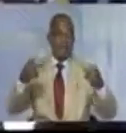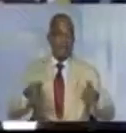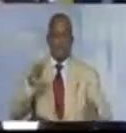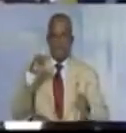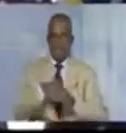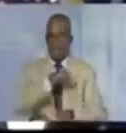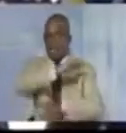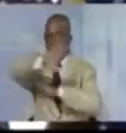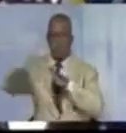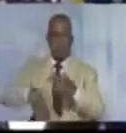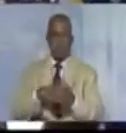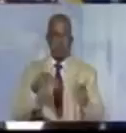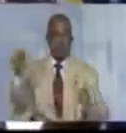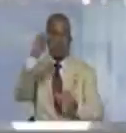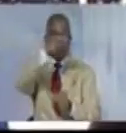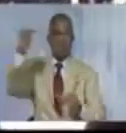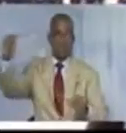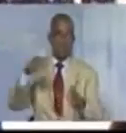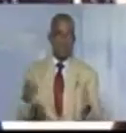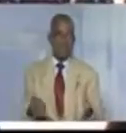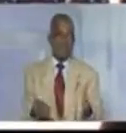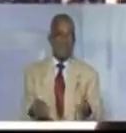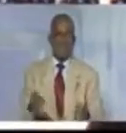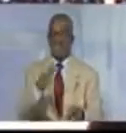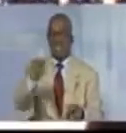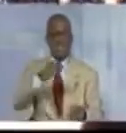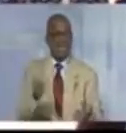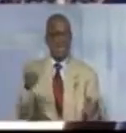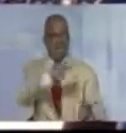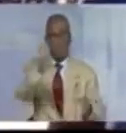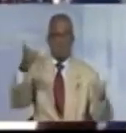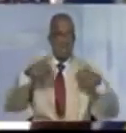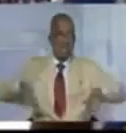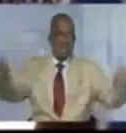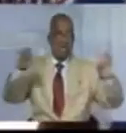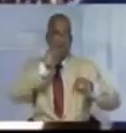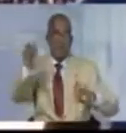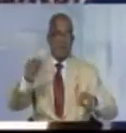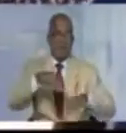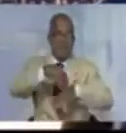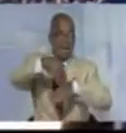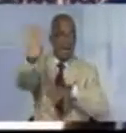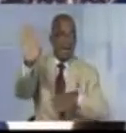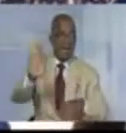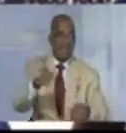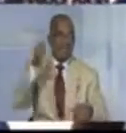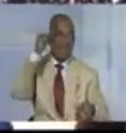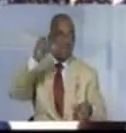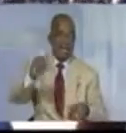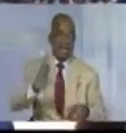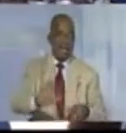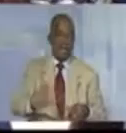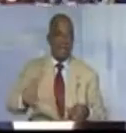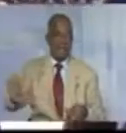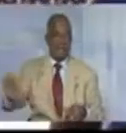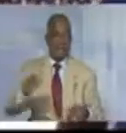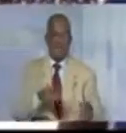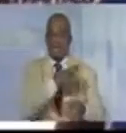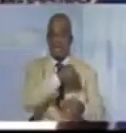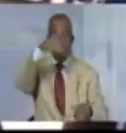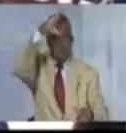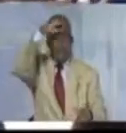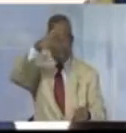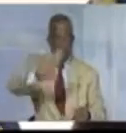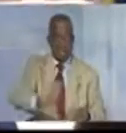la vie. Ne vous découragez pas. Envoyez les filles et les garçons à l'école. Ne laissez pas